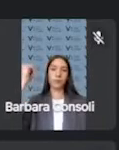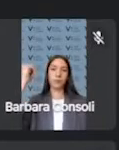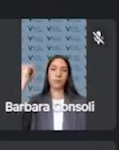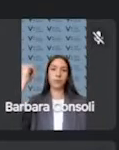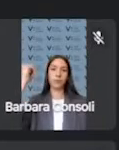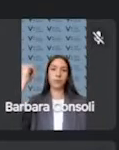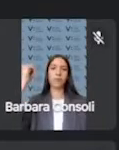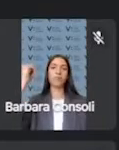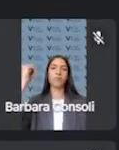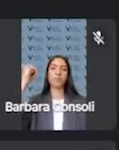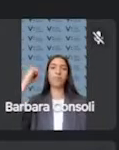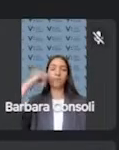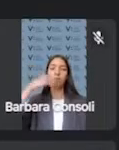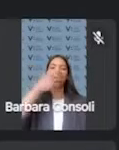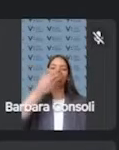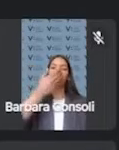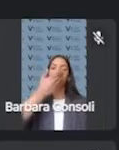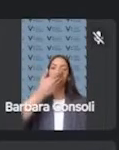Si vede che ha